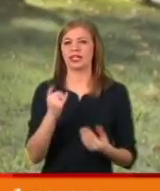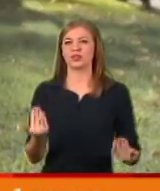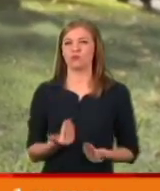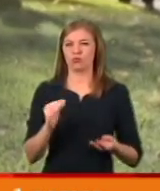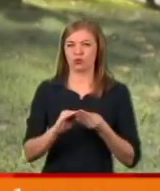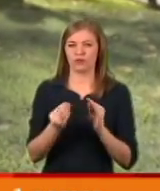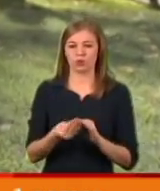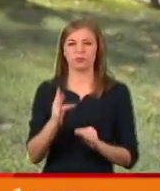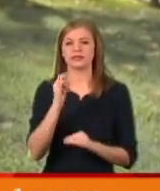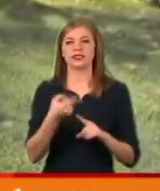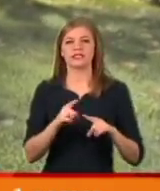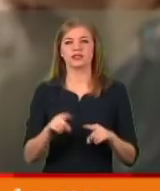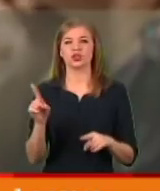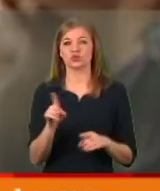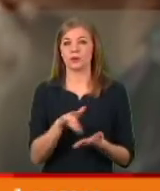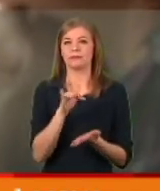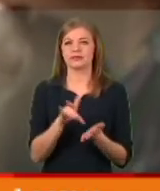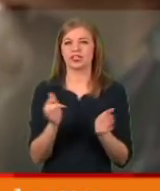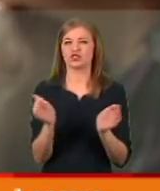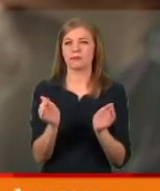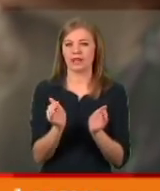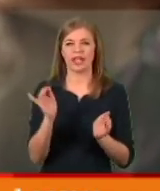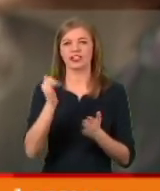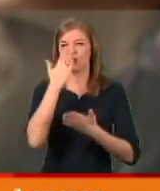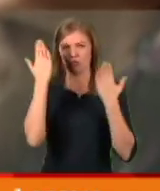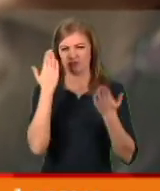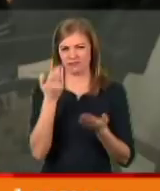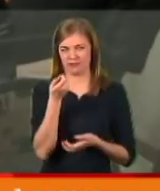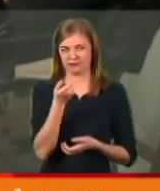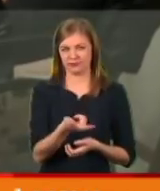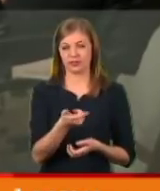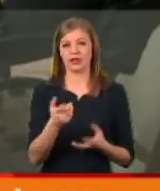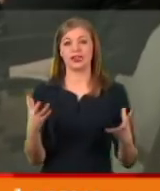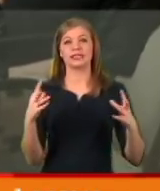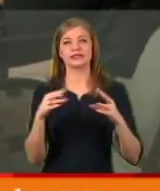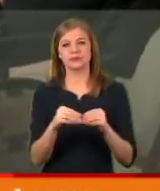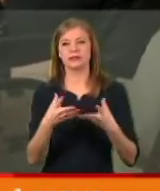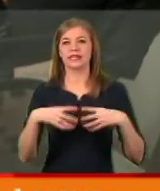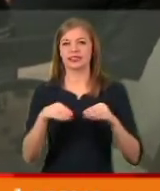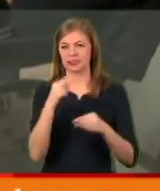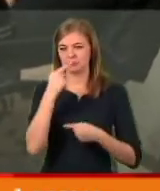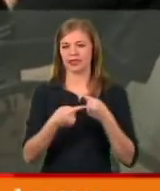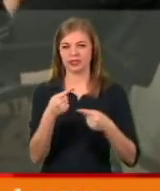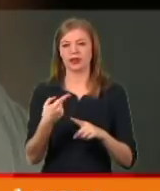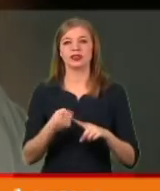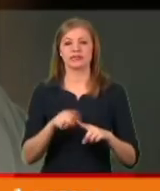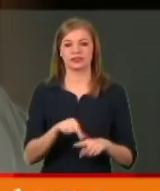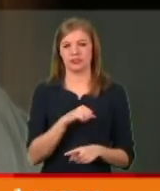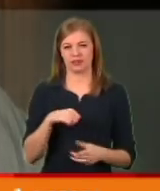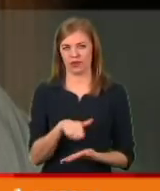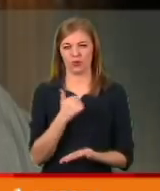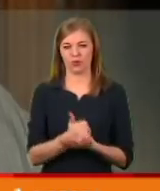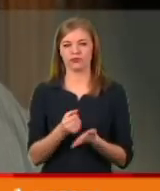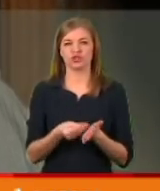побутові клопоти, ані те, що містечко маленьке і розваг тут небагато. Спільні сімейні традиції – це